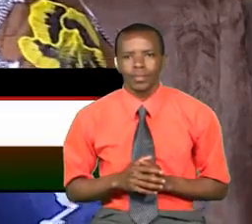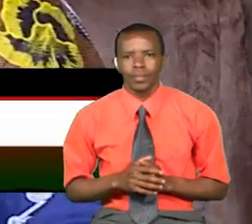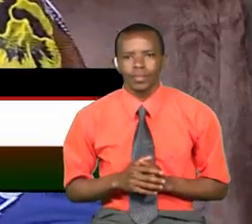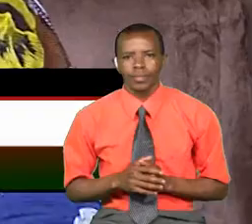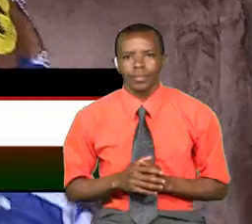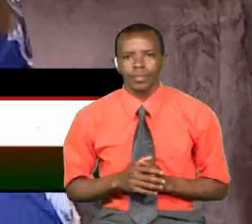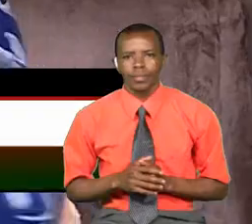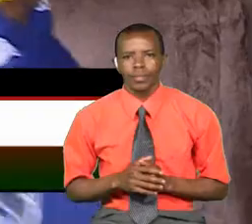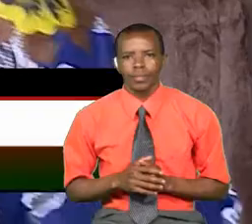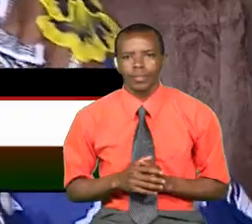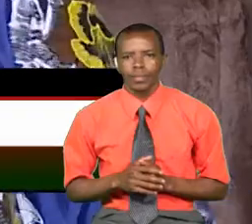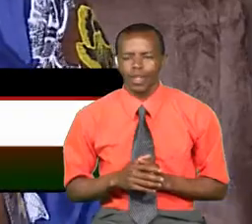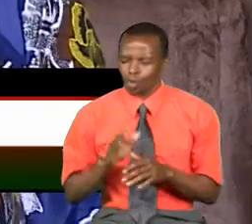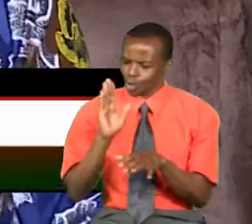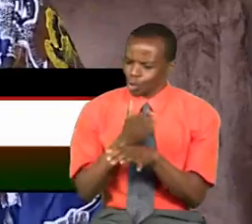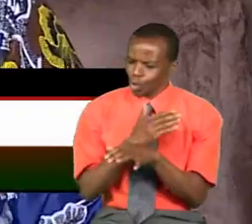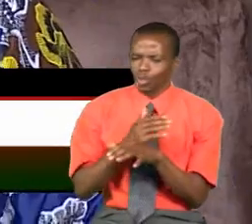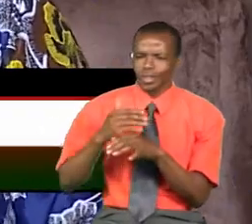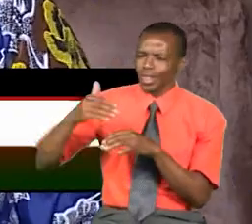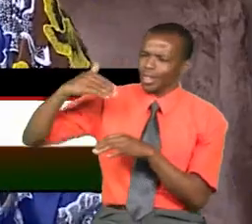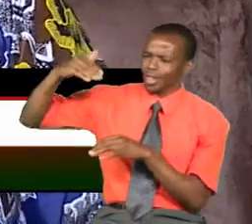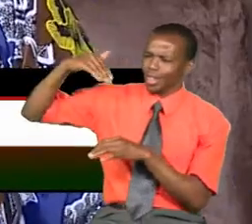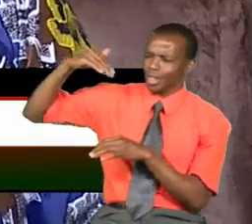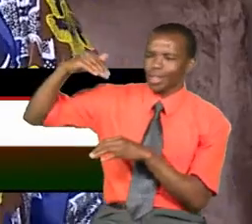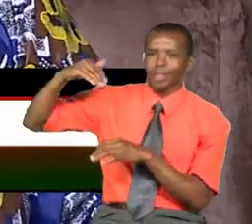wa milele. Nyimbo kama hizo.